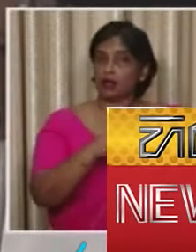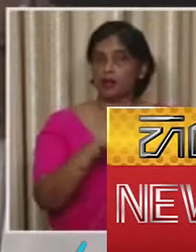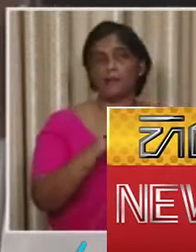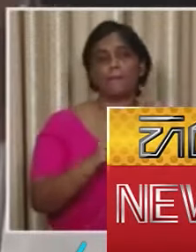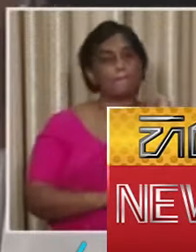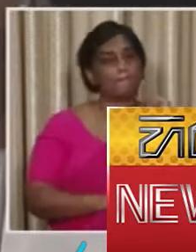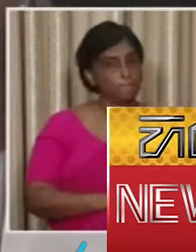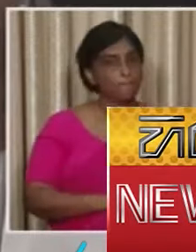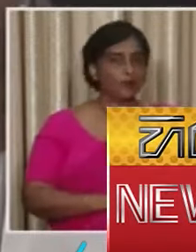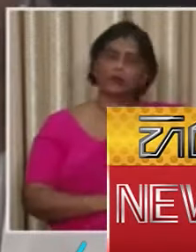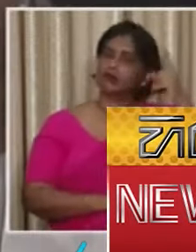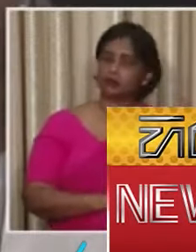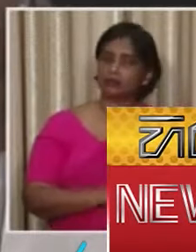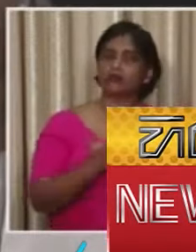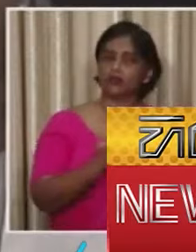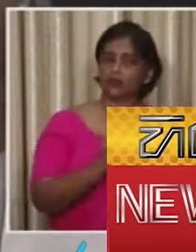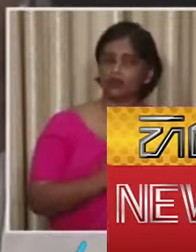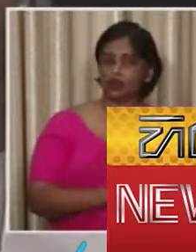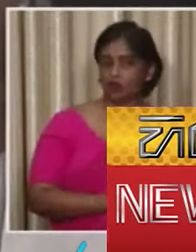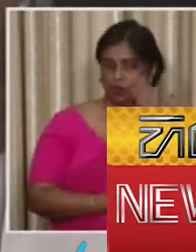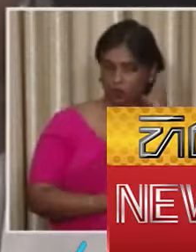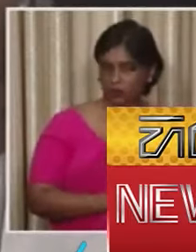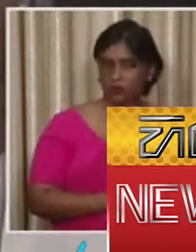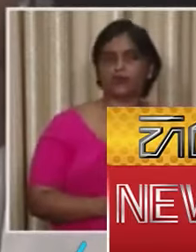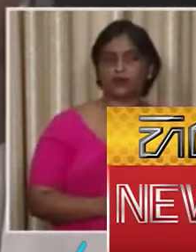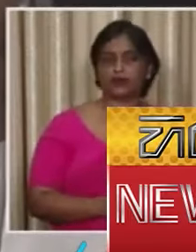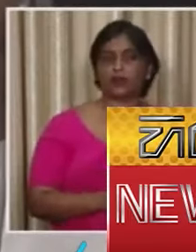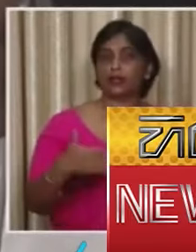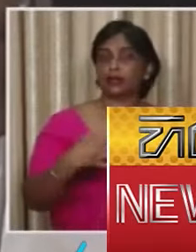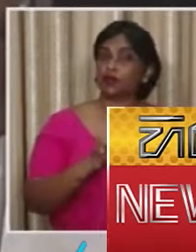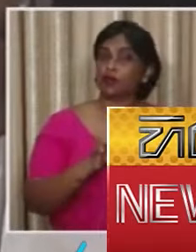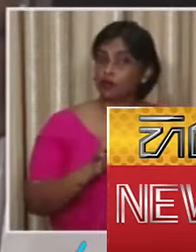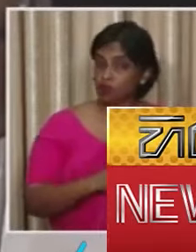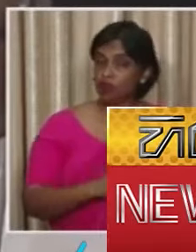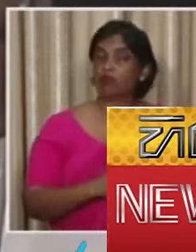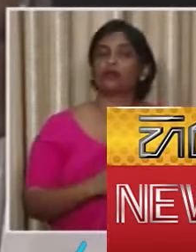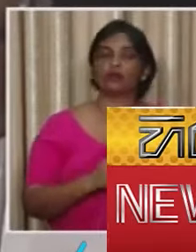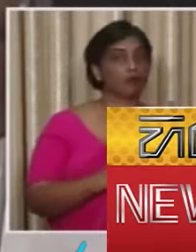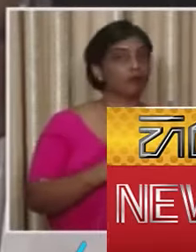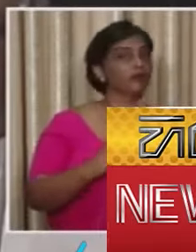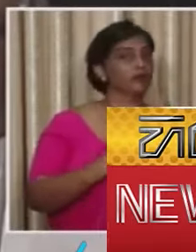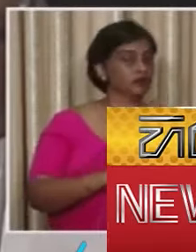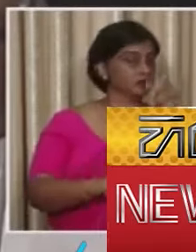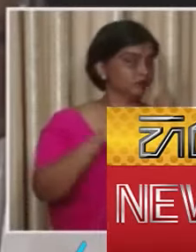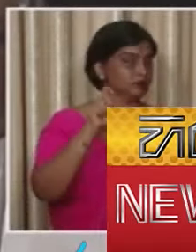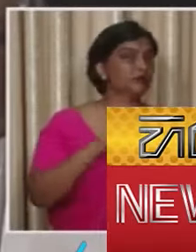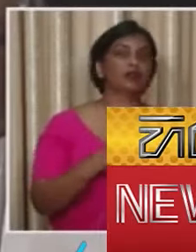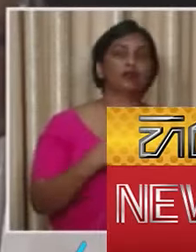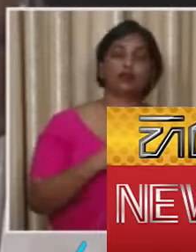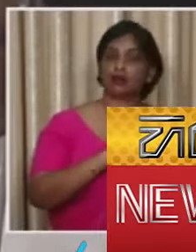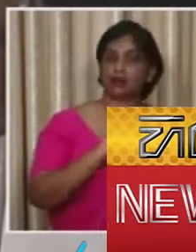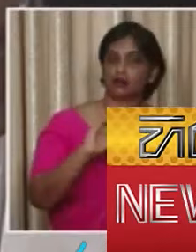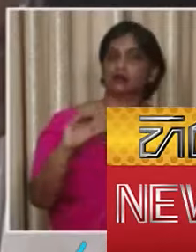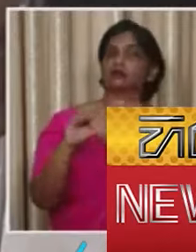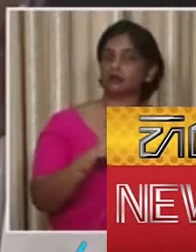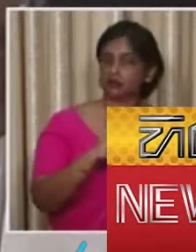පිළිබඳ එකඟතාවයන්ට එළඹීමට අපට පුළුවන් වුණා. කැබිනට් මණ්ඩලය විසින් බලය පවරන ලද නිලධාරීන් අපේ රට